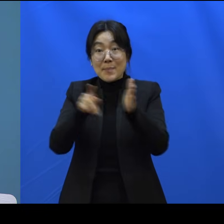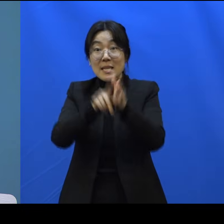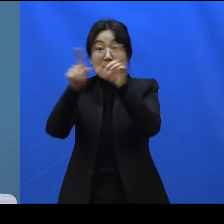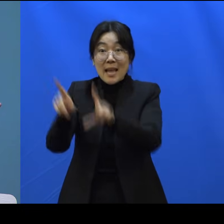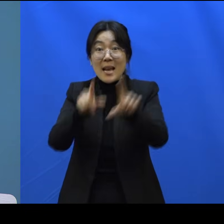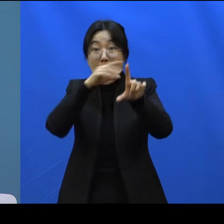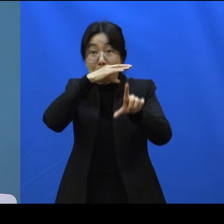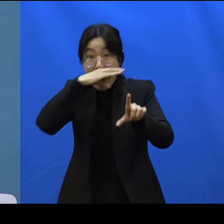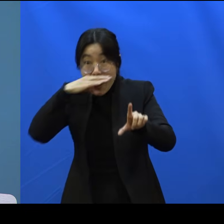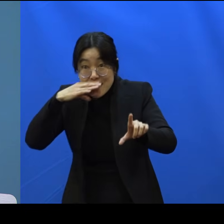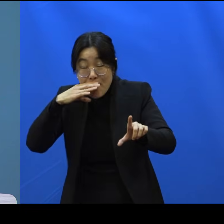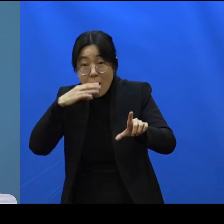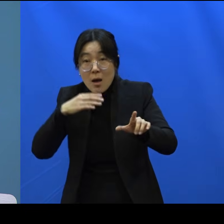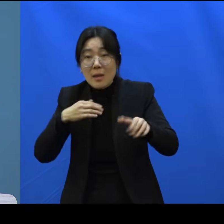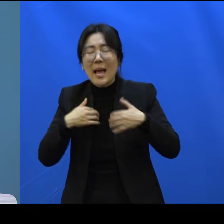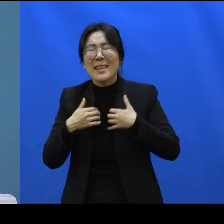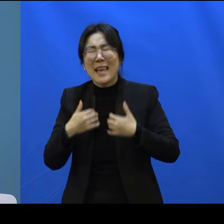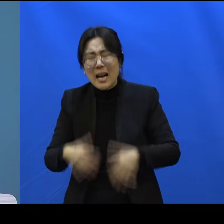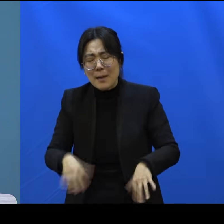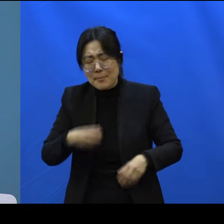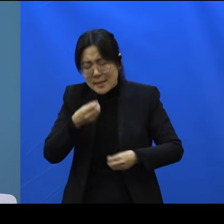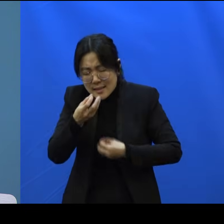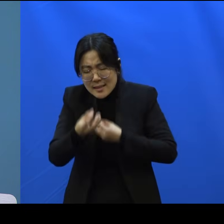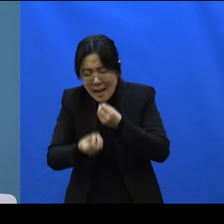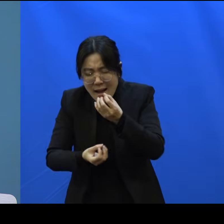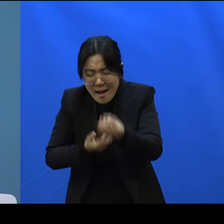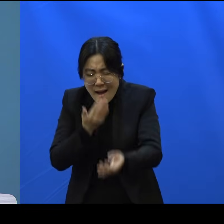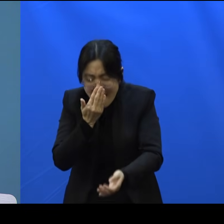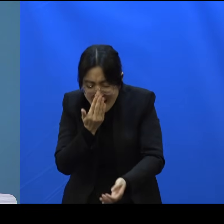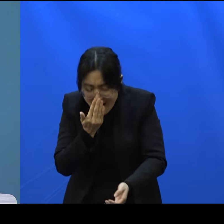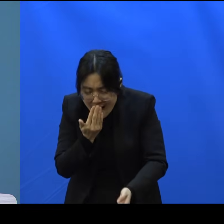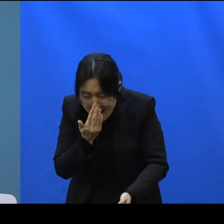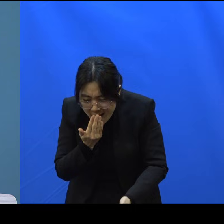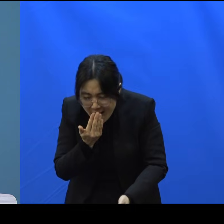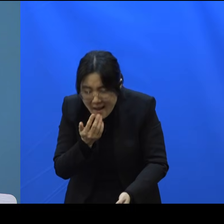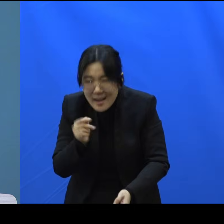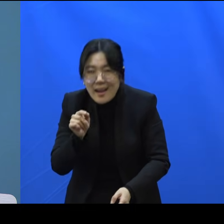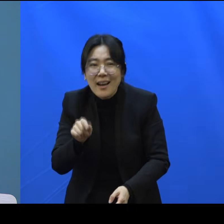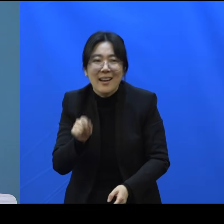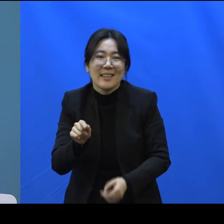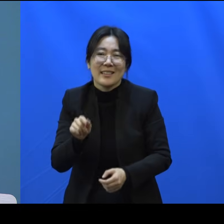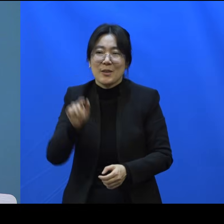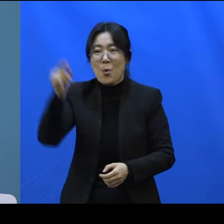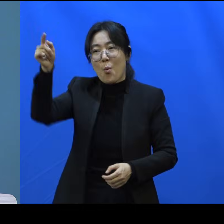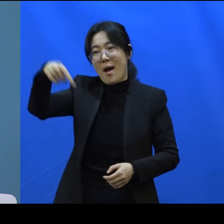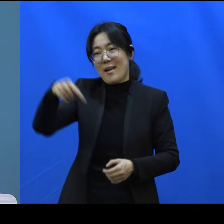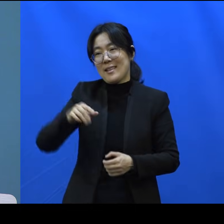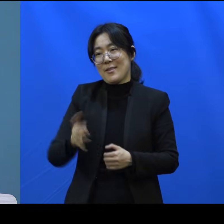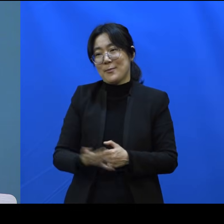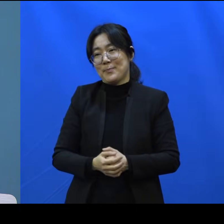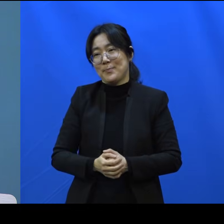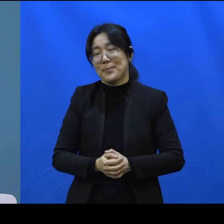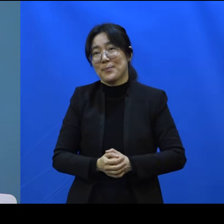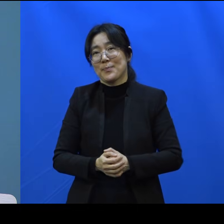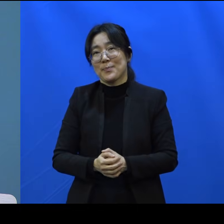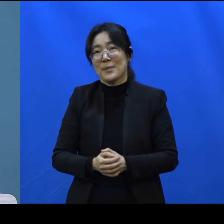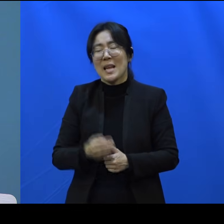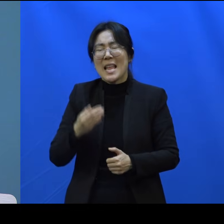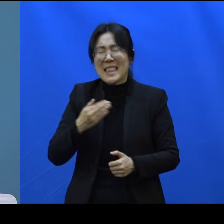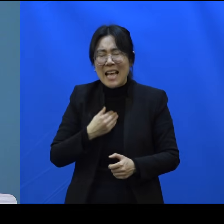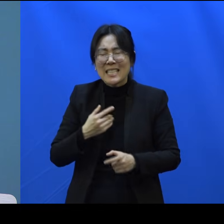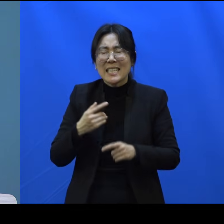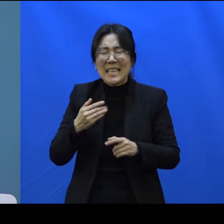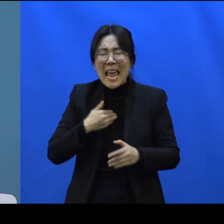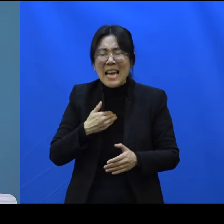요게 잘 안 되면 구분을 잘 해야 되는 거예요. 그 하나님에 대한, 그분의 말씀에 대한, 그분에 대한